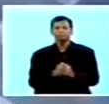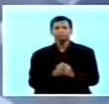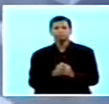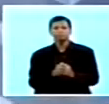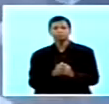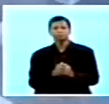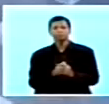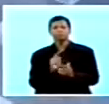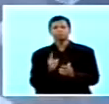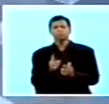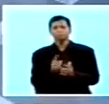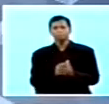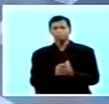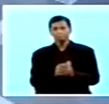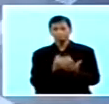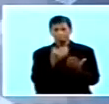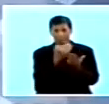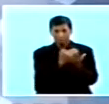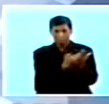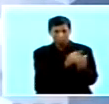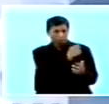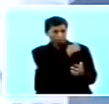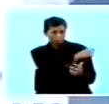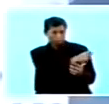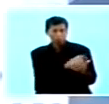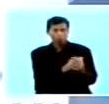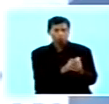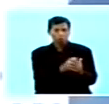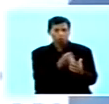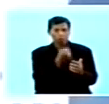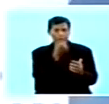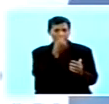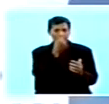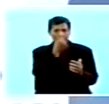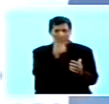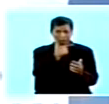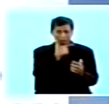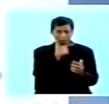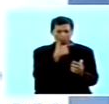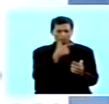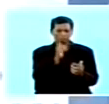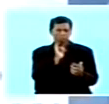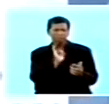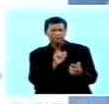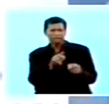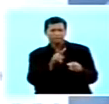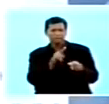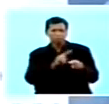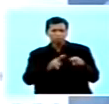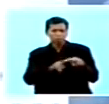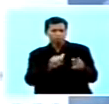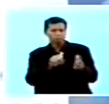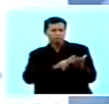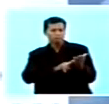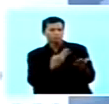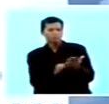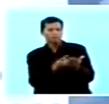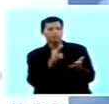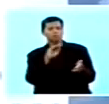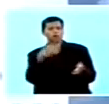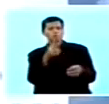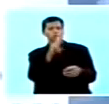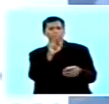Pasalnya, pergub yang diterbitkan Gubernur Jarod Saiful Hidayat dan merupakan revisi pergub nomor 244 tahun 2015 yang diterbitkan